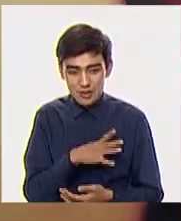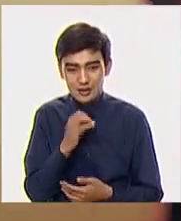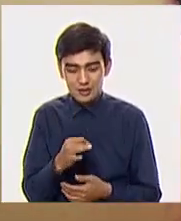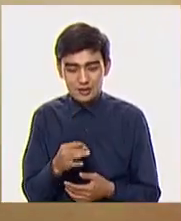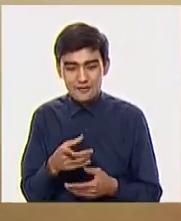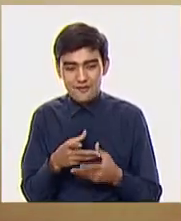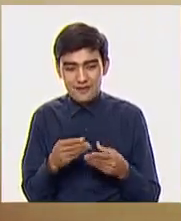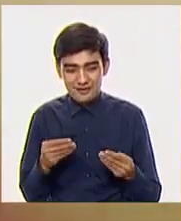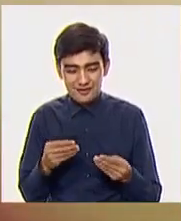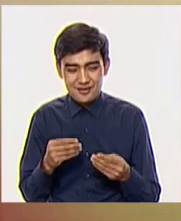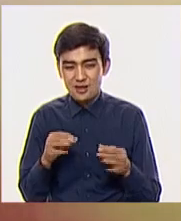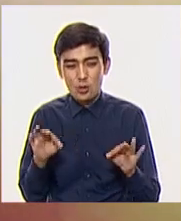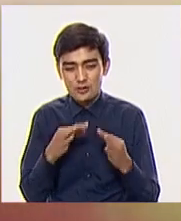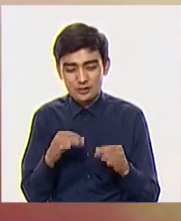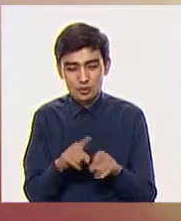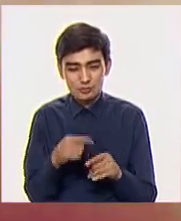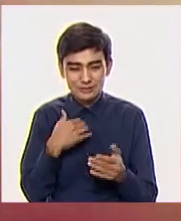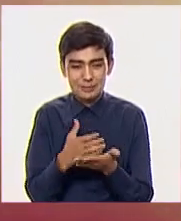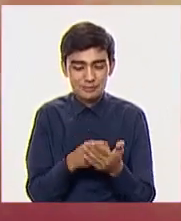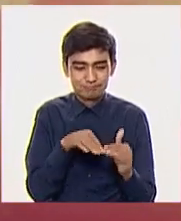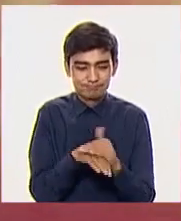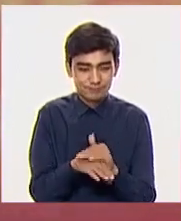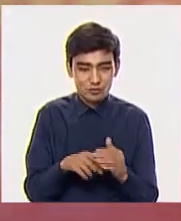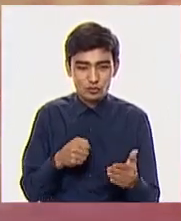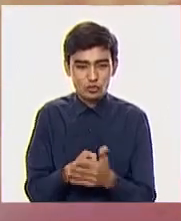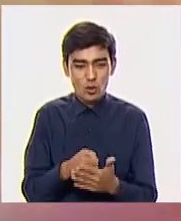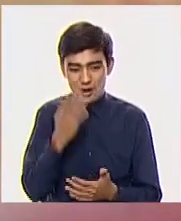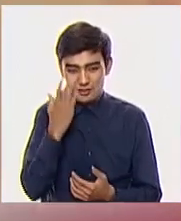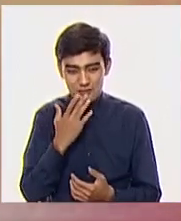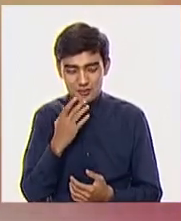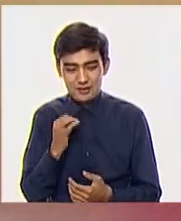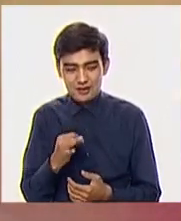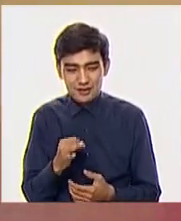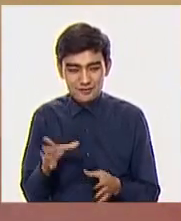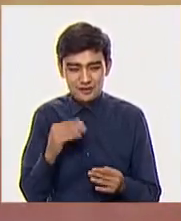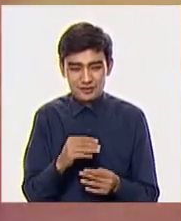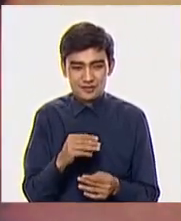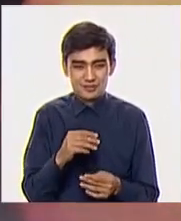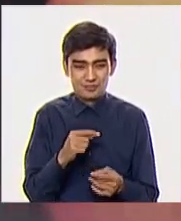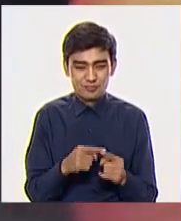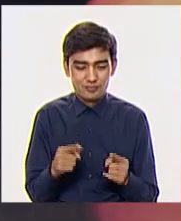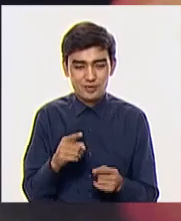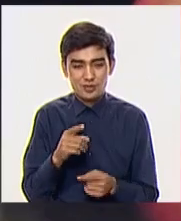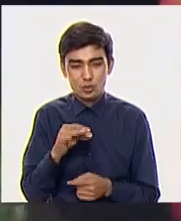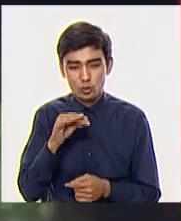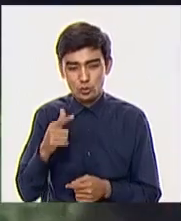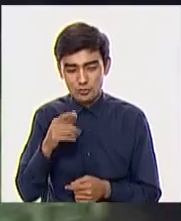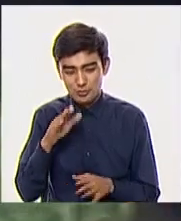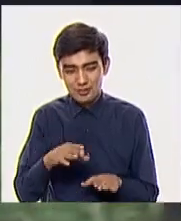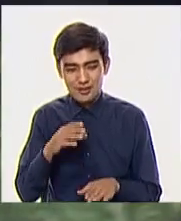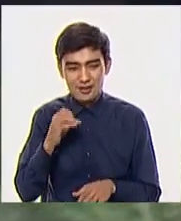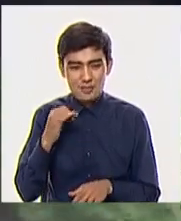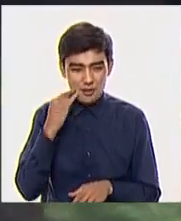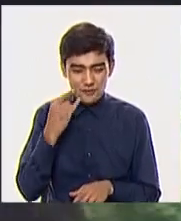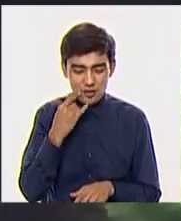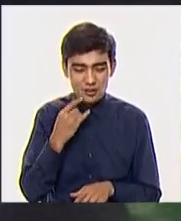кезде қоймалардың ақшасы бар. Қоймалардан кейін оны, мысалға, көбінесе картоп пен сәбіз солтүстікте өндіріледі. Павлодар,